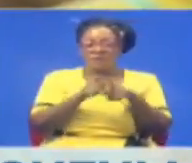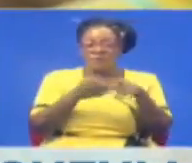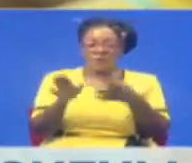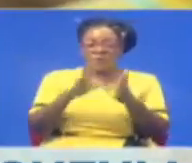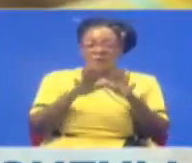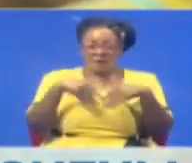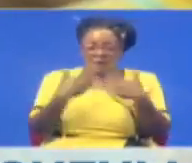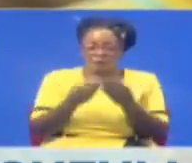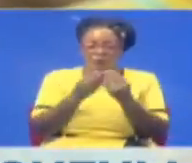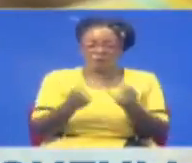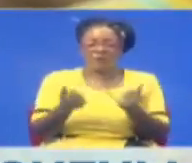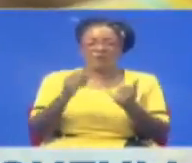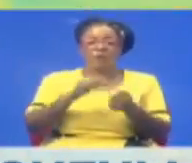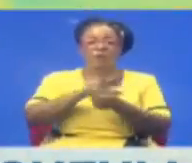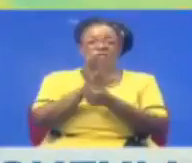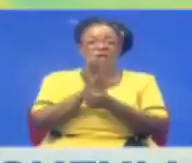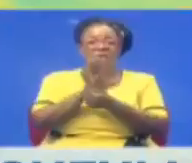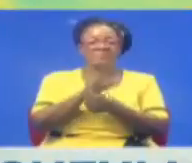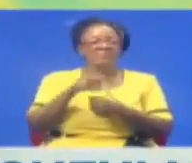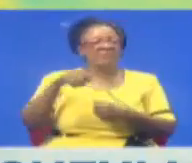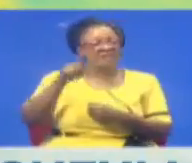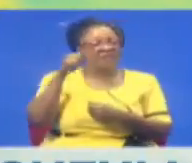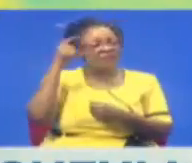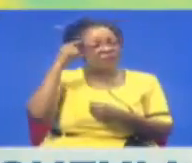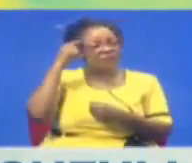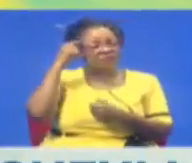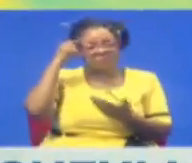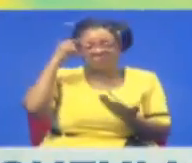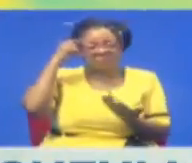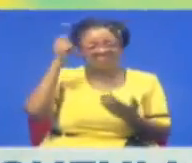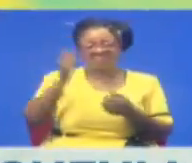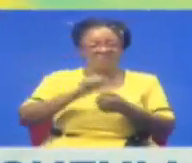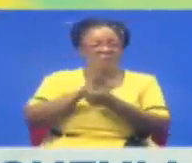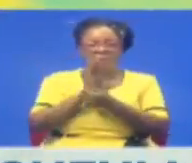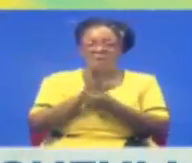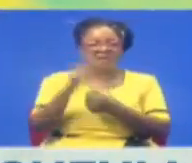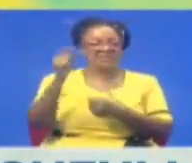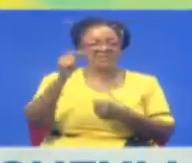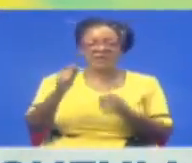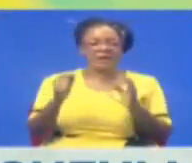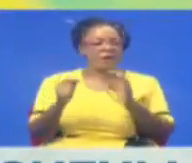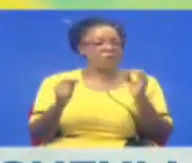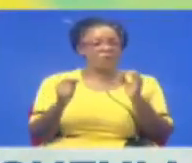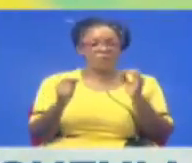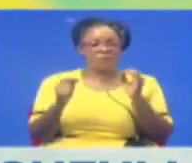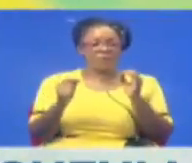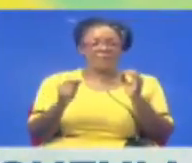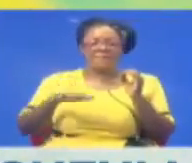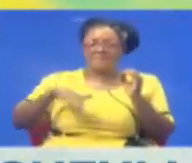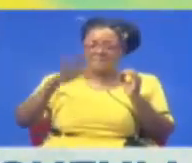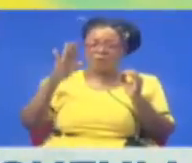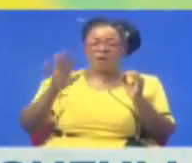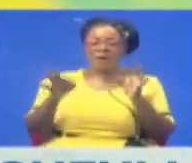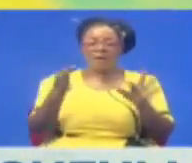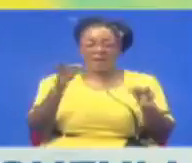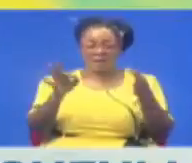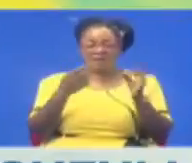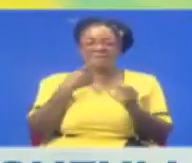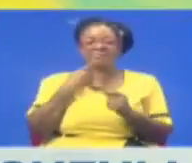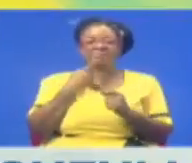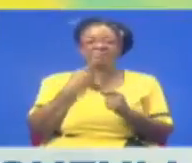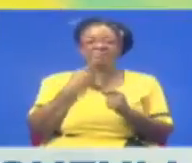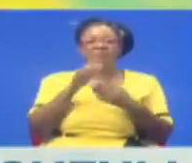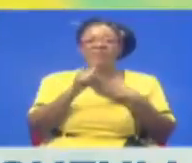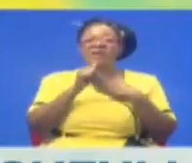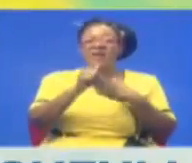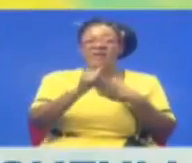korona. Kwake yeye, korona haikuwepo Tanzania. Wachambuzi wengi wanasema japo aliitawala Tanzania kwa